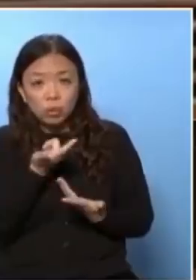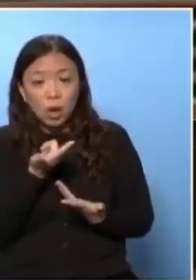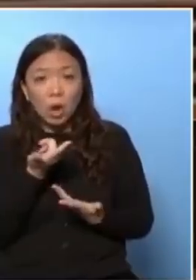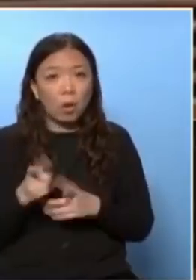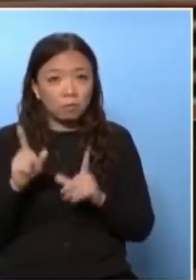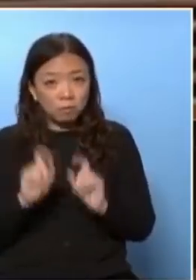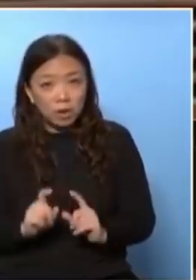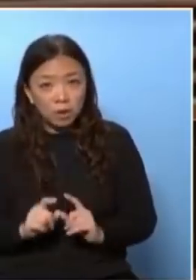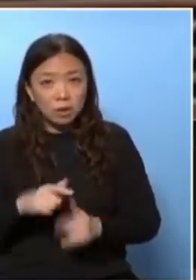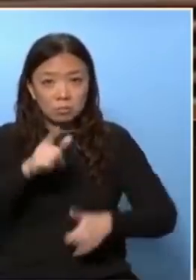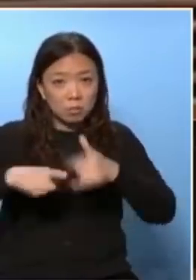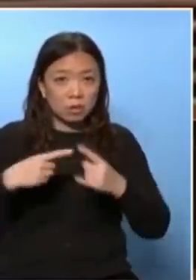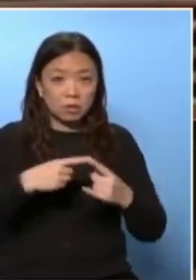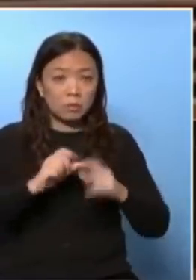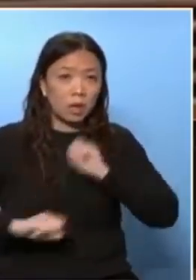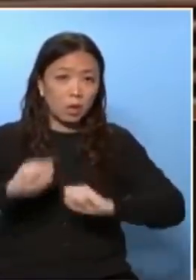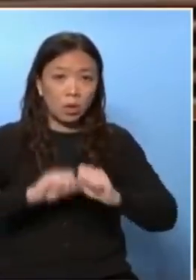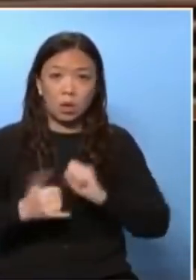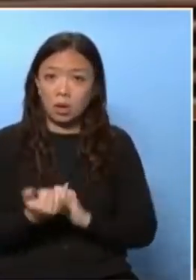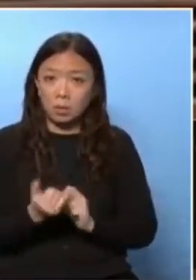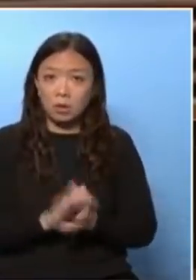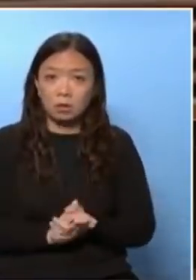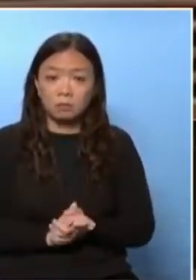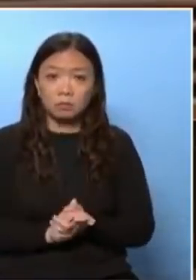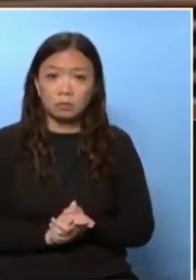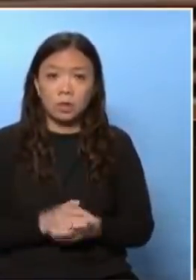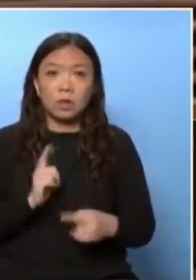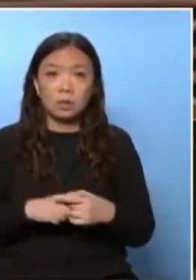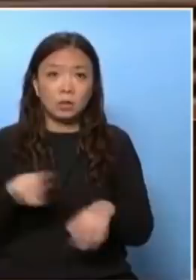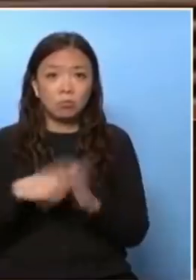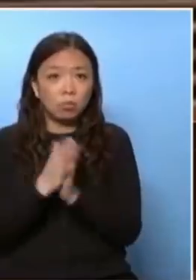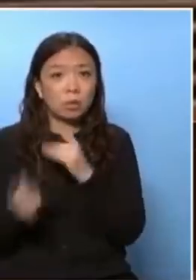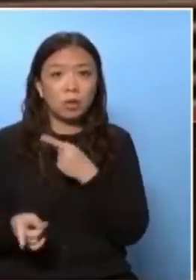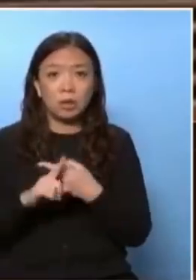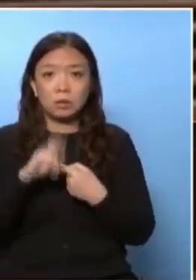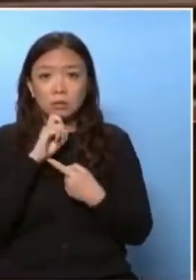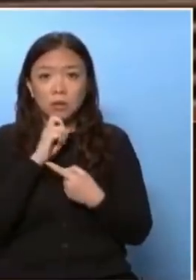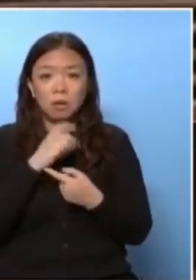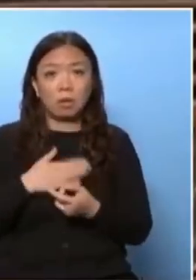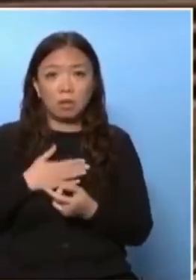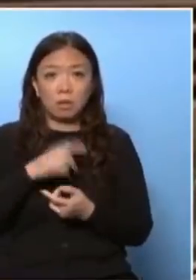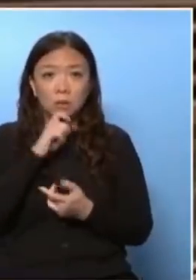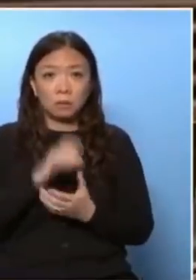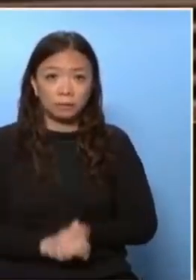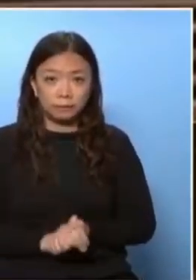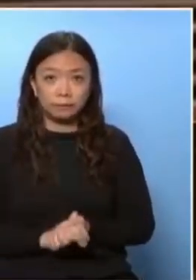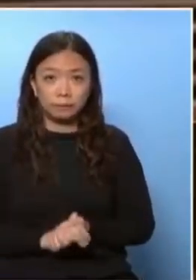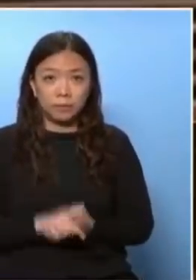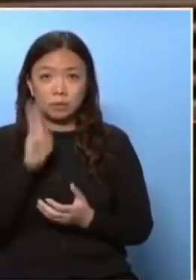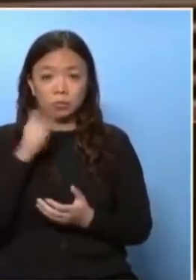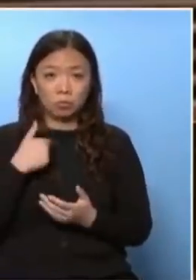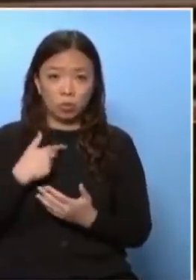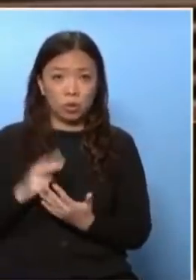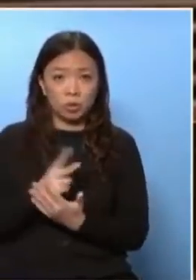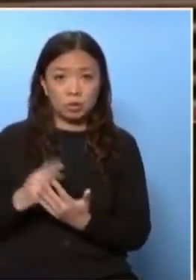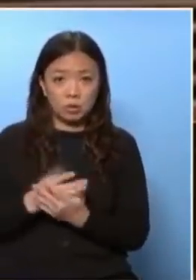的行為呢？這一點其實只是充滿危機，令人充滿憂慮。而關於我的修正案